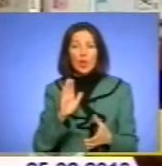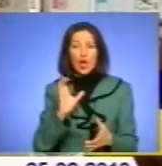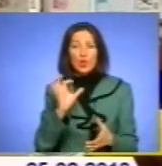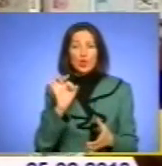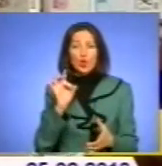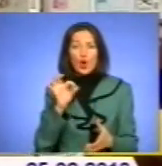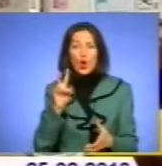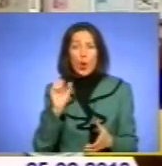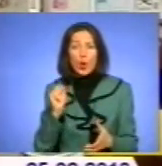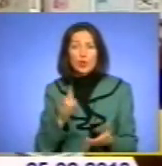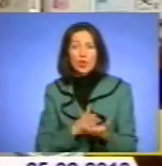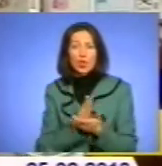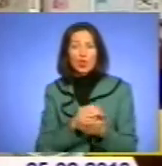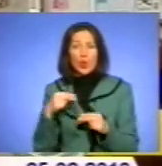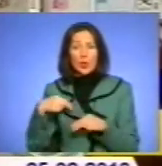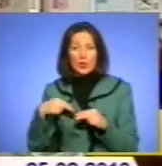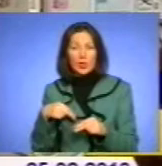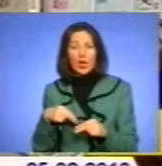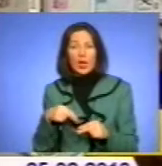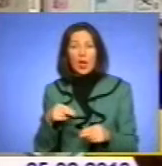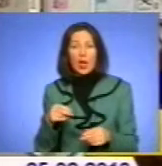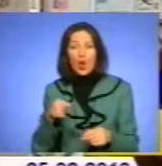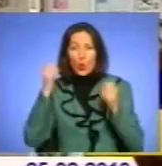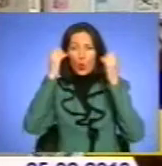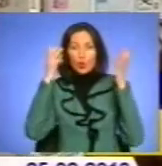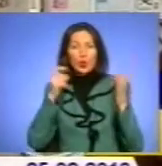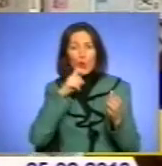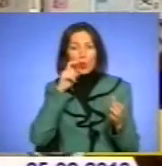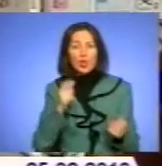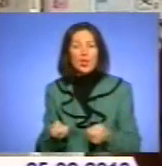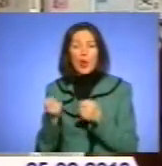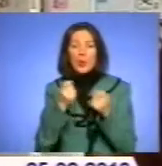культури України, баяніст, і приніс мені